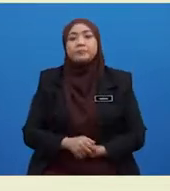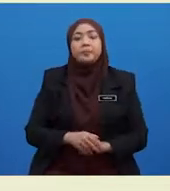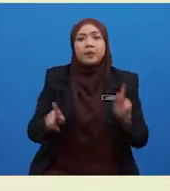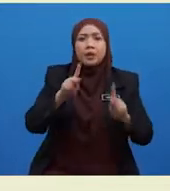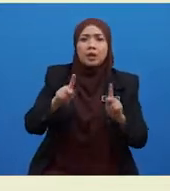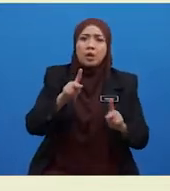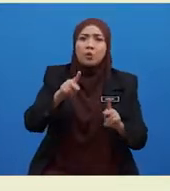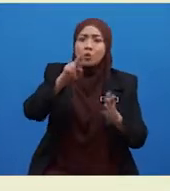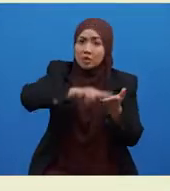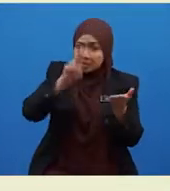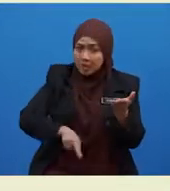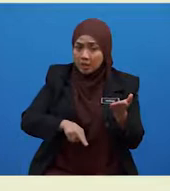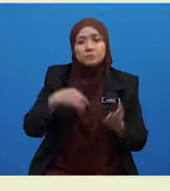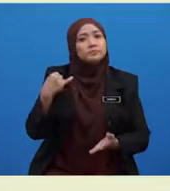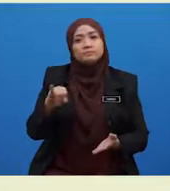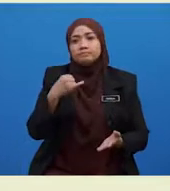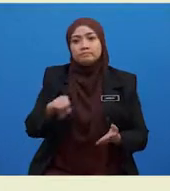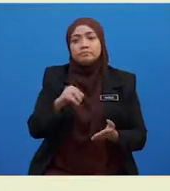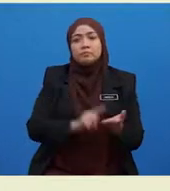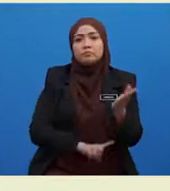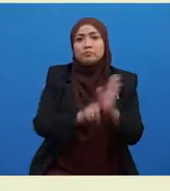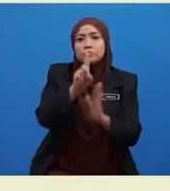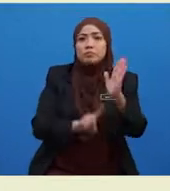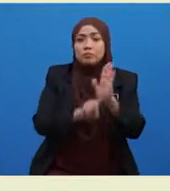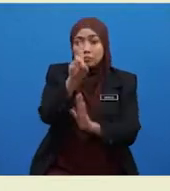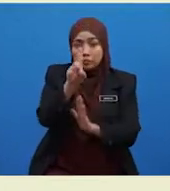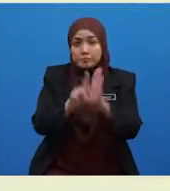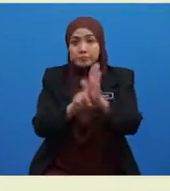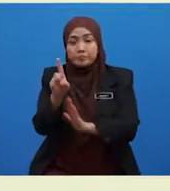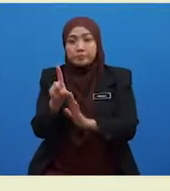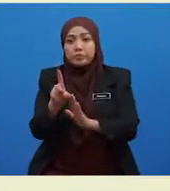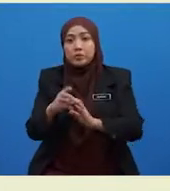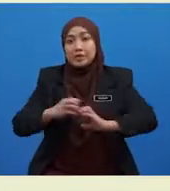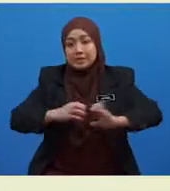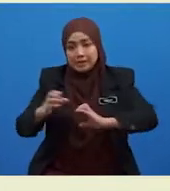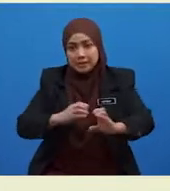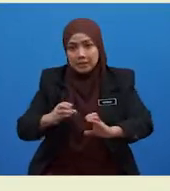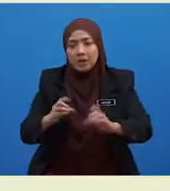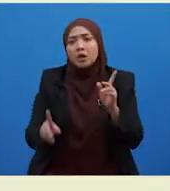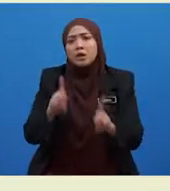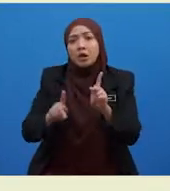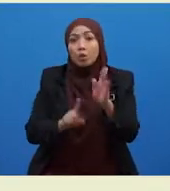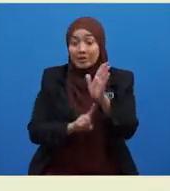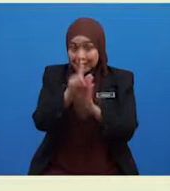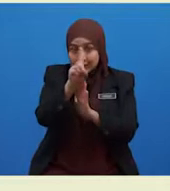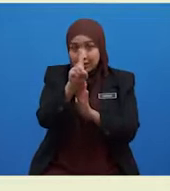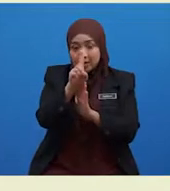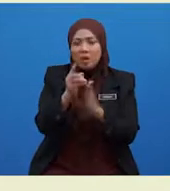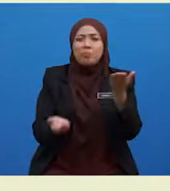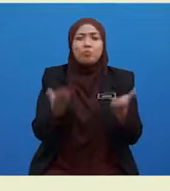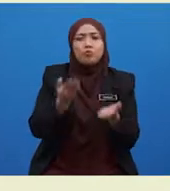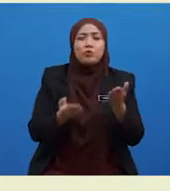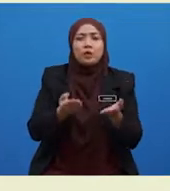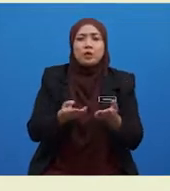terlalu rendah, ia tidak dapat meningkatkan tahap kecergasan. Jika intensity terlalu tinggi, ia mungkin